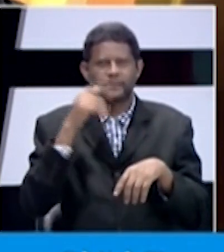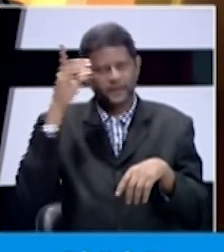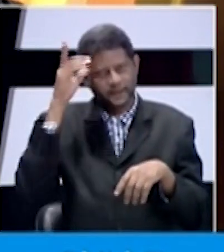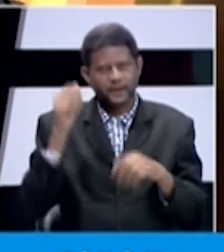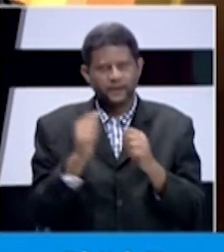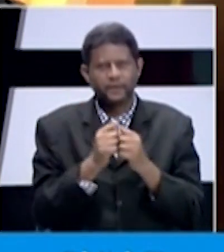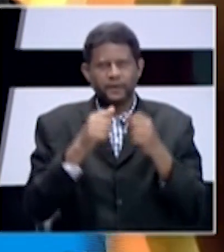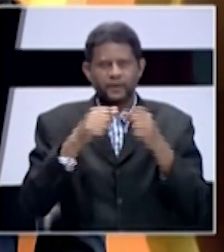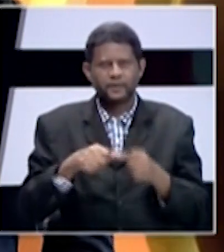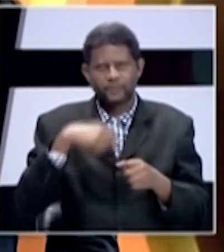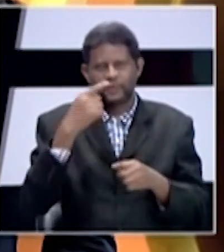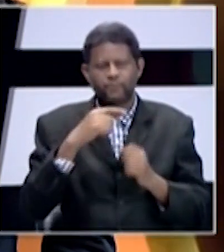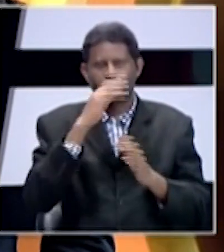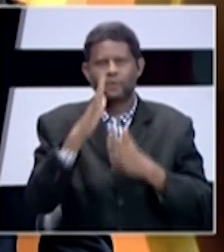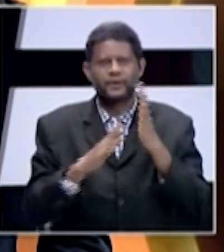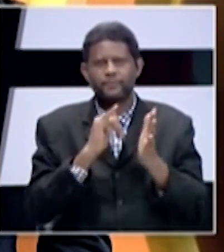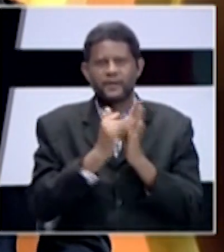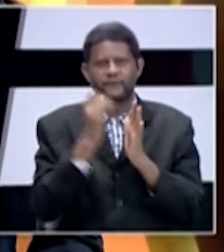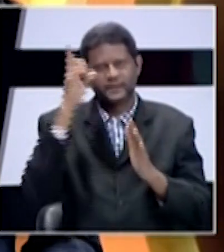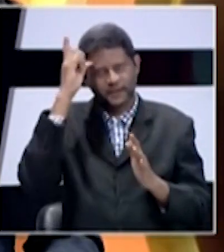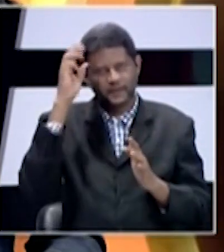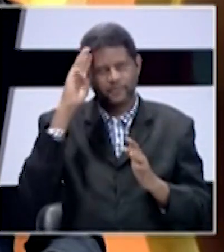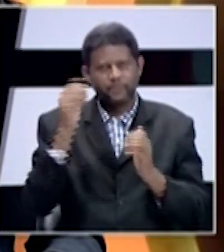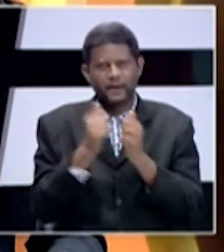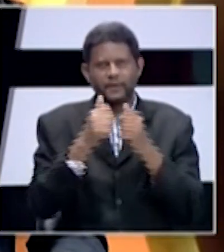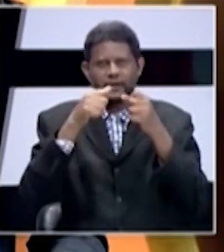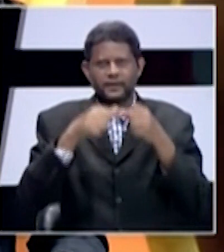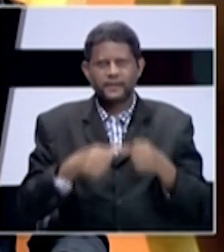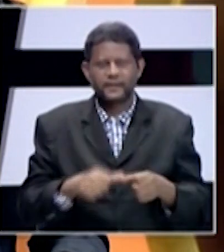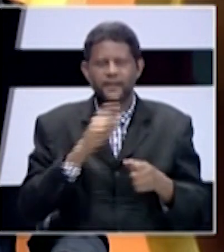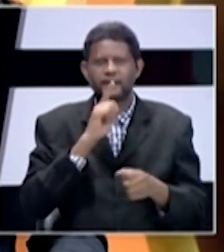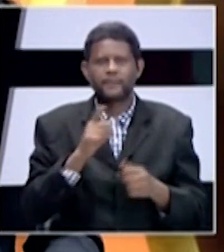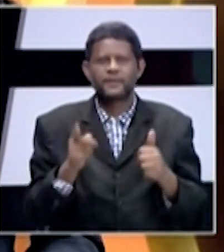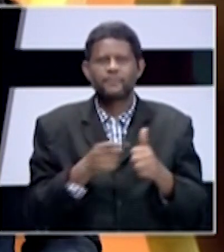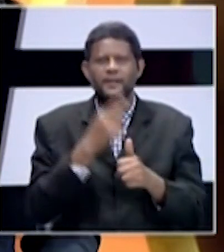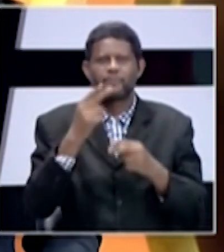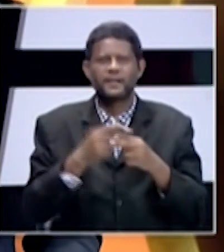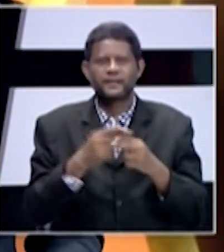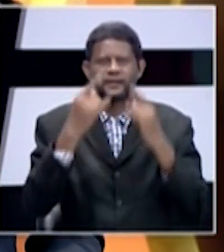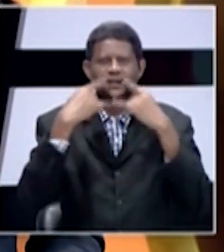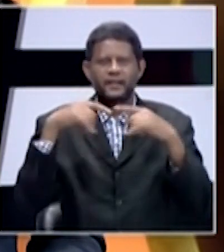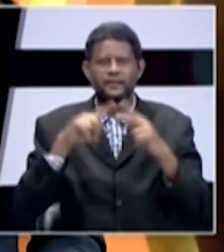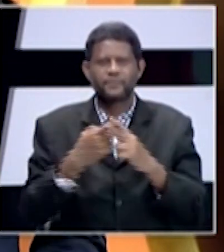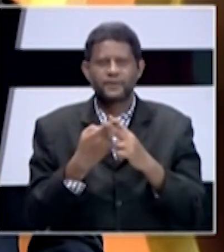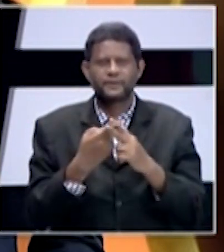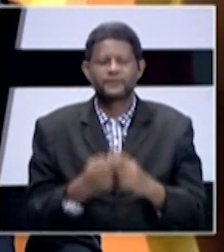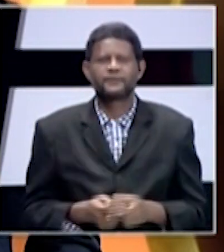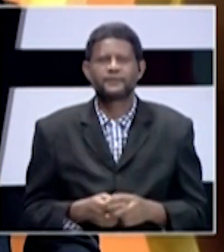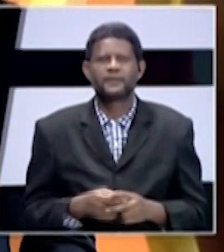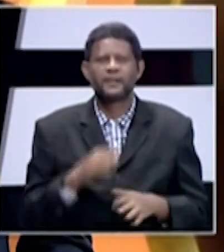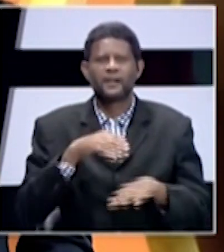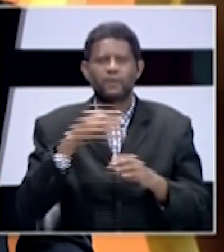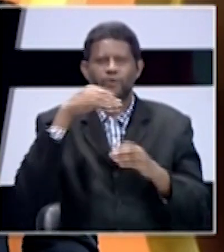ሓቢርኩምና ፅንሑ እናበልና ብመዳይ ምልክት ቋንቋ ድማ ፍስሓ ስሚ ሓቢርናኩም ክንፀንሕ ኢና። ፈለማ ብሓፂር ዜና ክንጅምር።